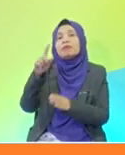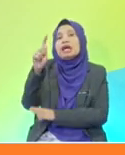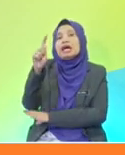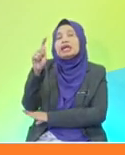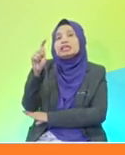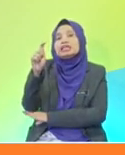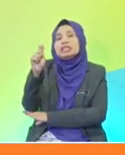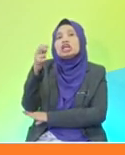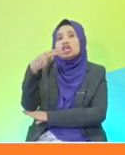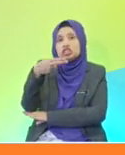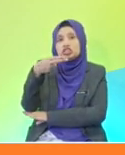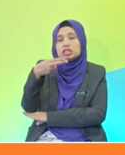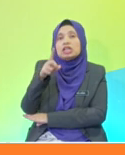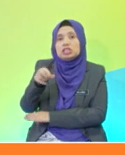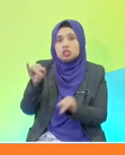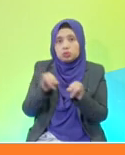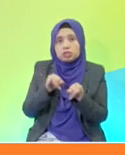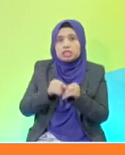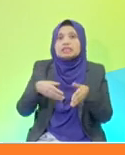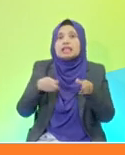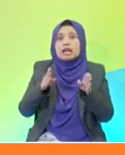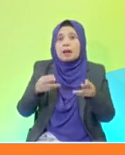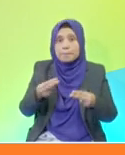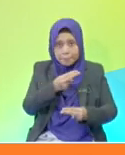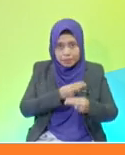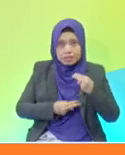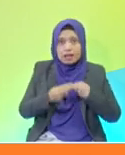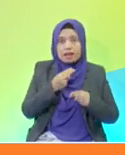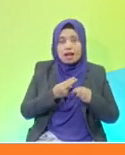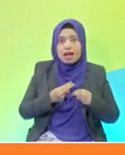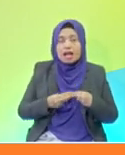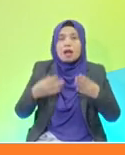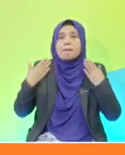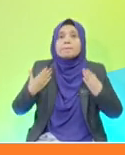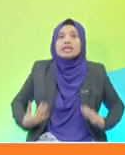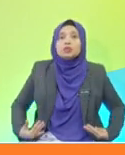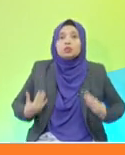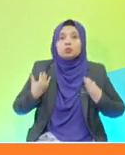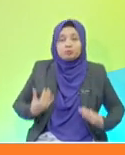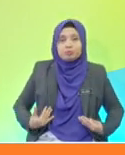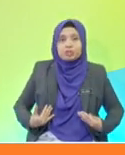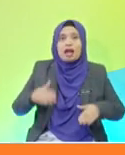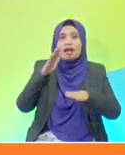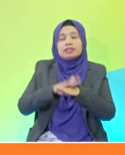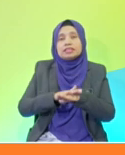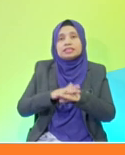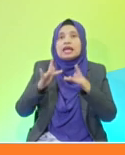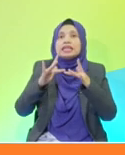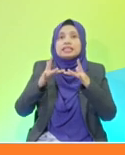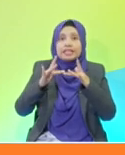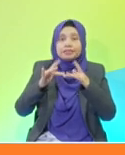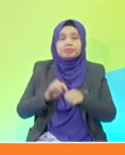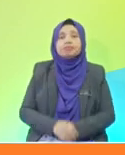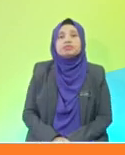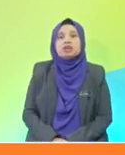Selain itu dia juga menjalankan perniagaan busana muslimah secara atas tarian Oke